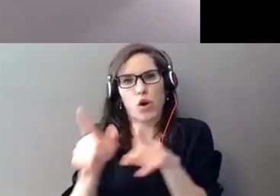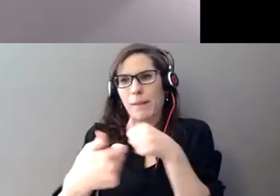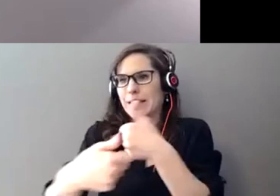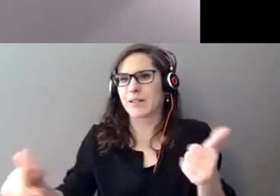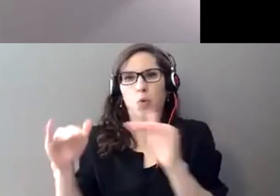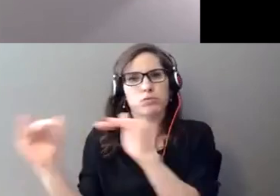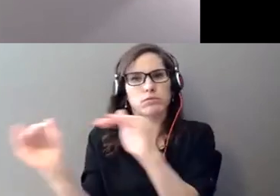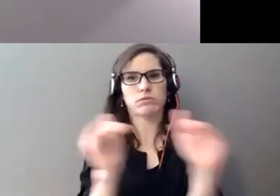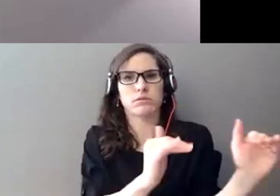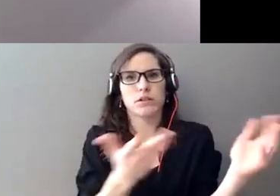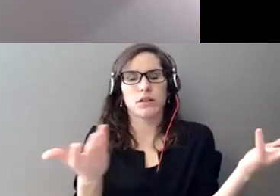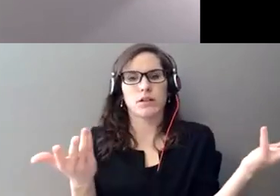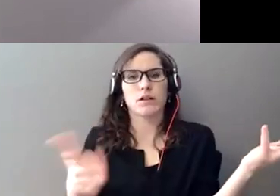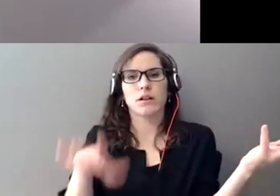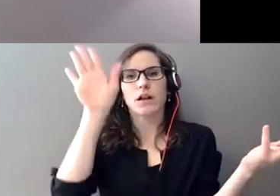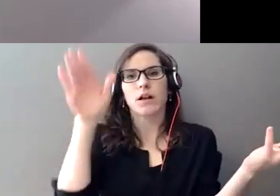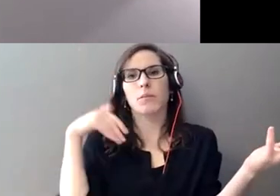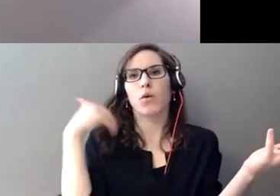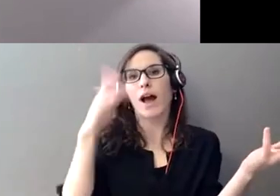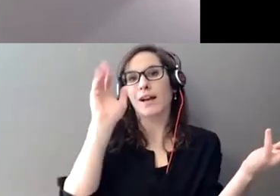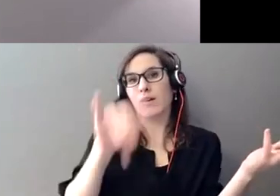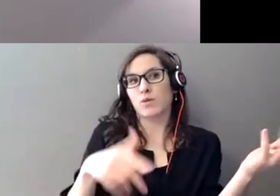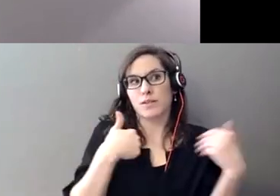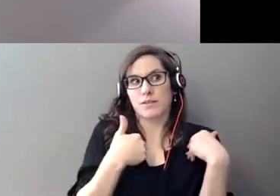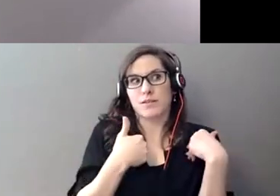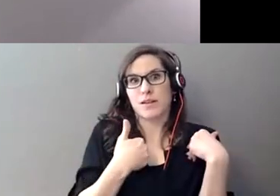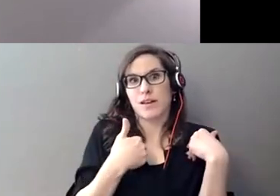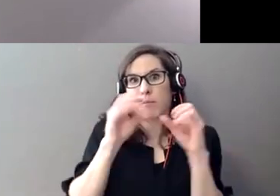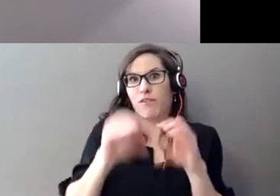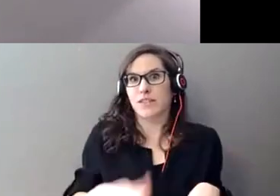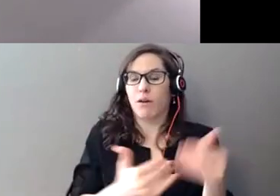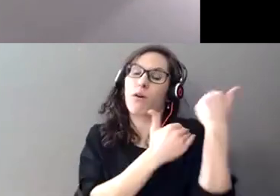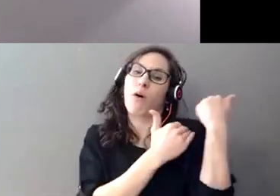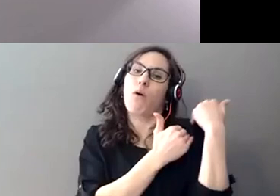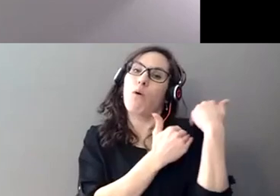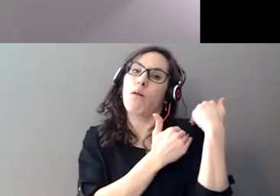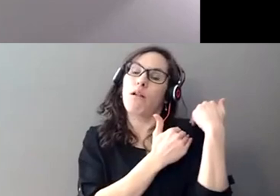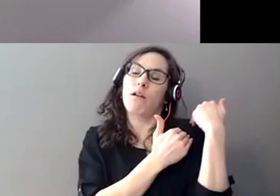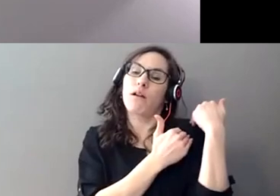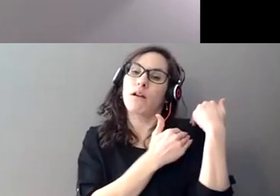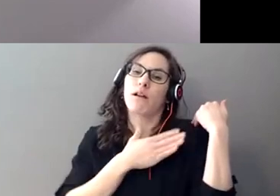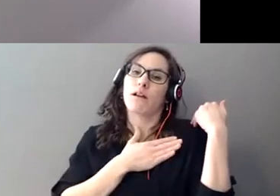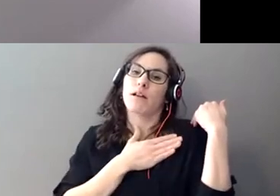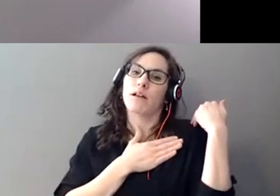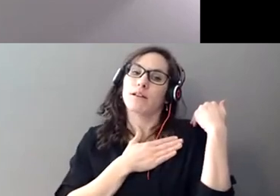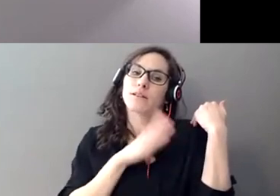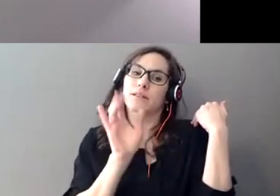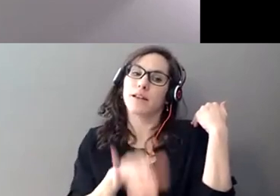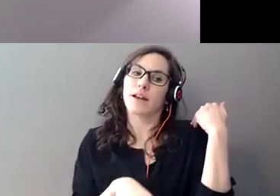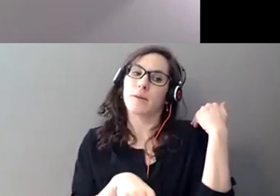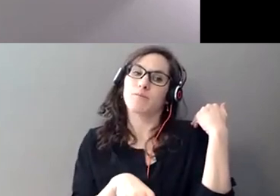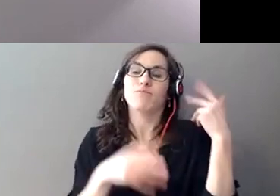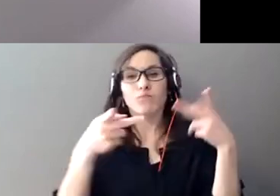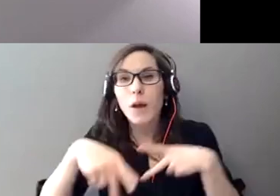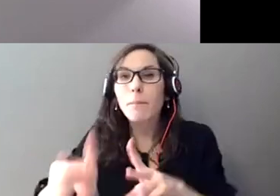et parce que notre travail d'enseignant c'est c'est de de permettre aux étudiants